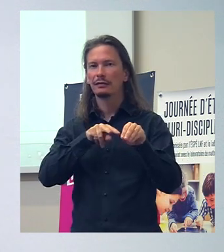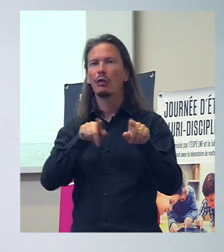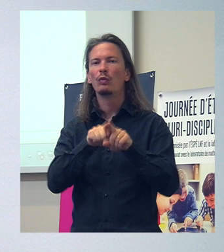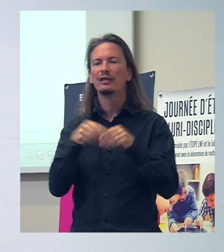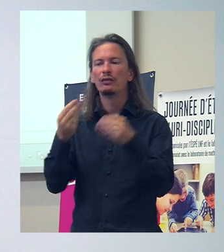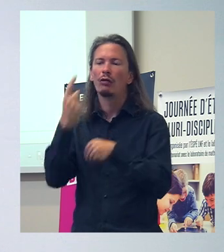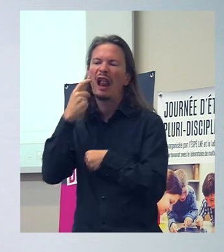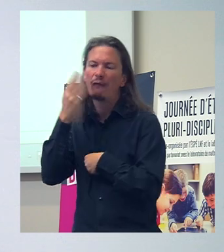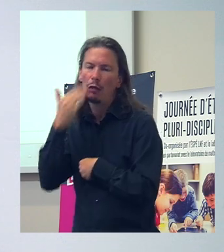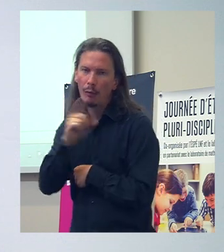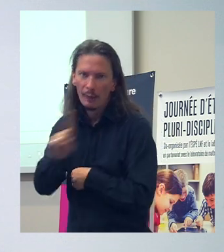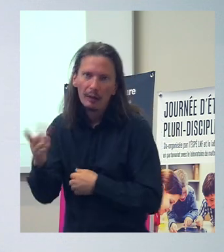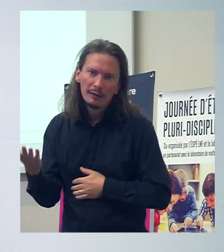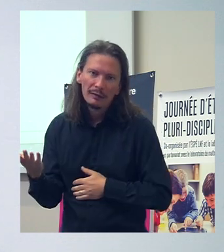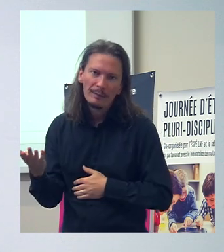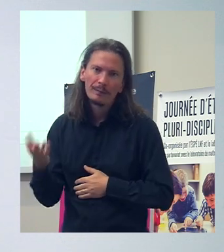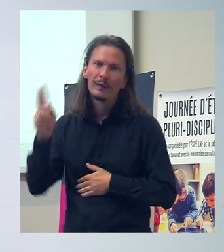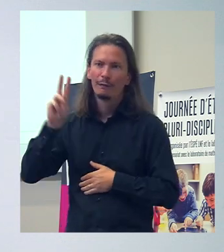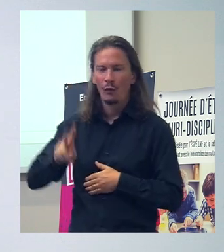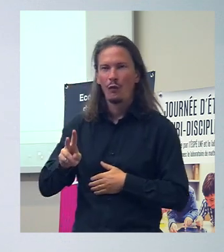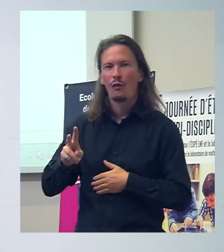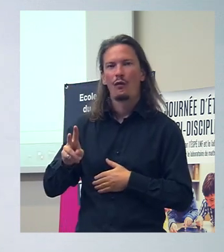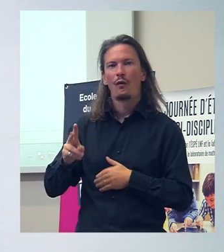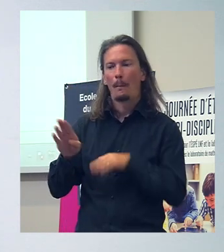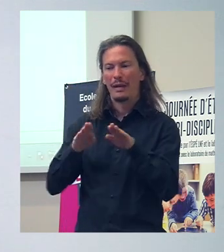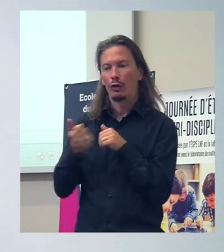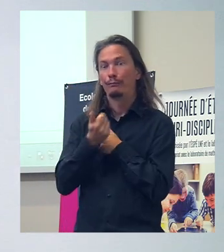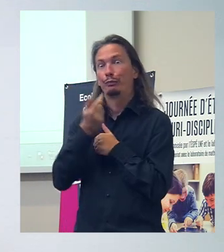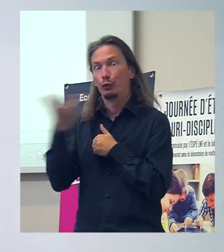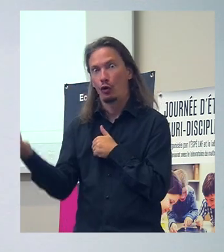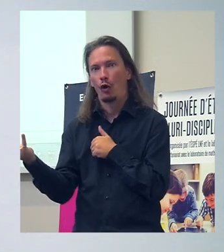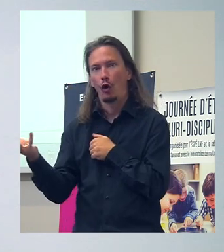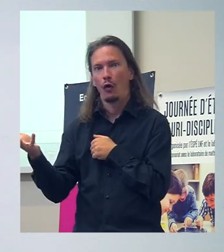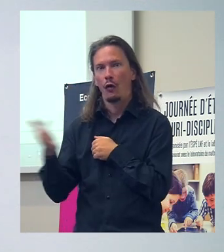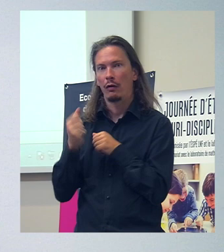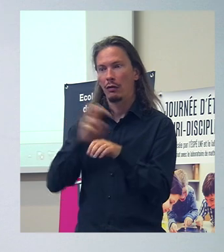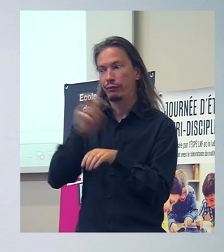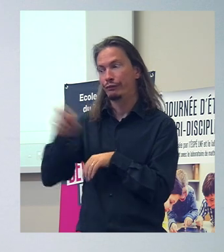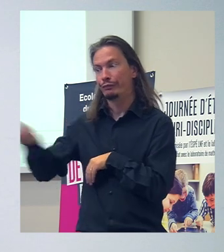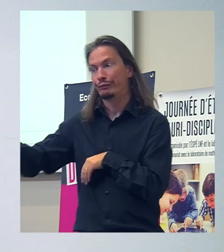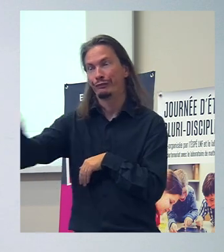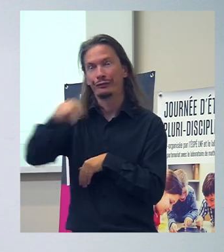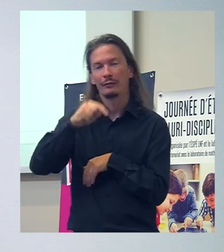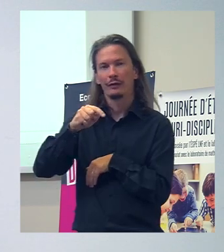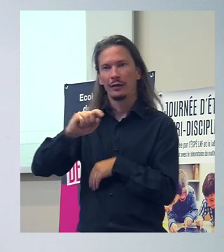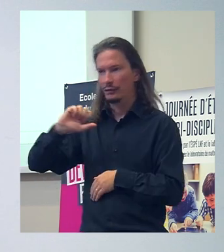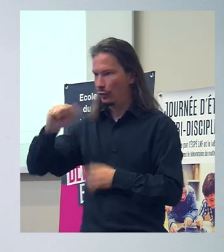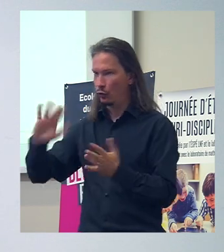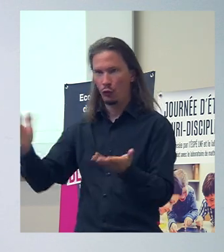les élèves par plusieurs méthodes, plusieurs moyens, mais qui doivent tous